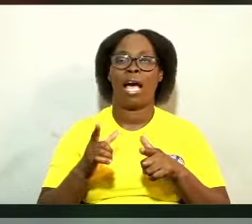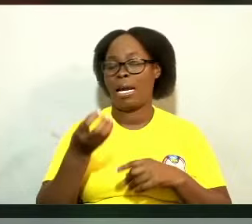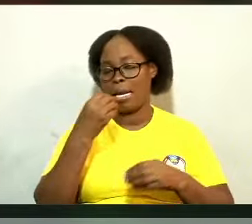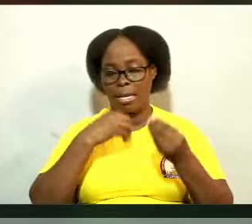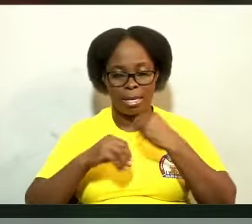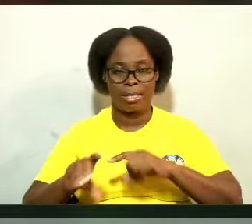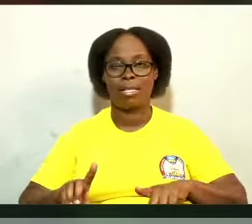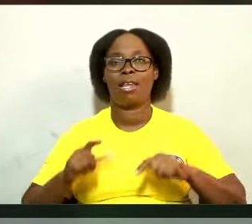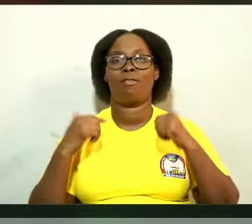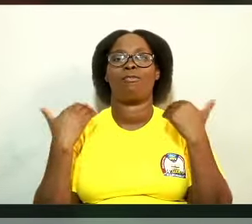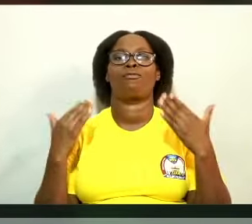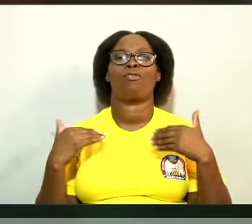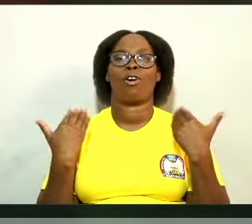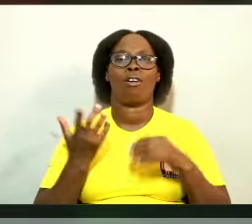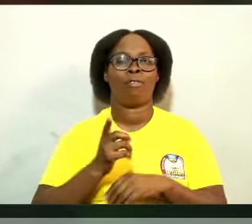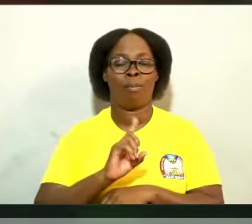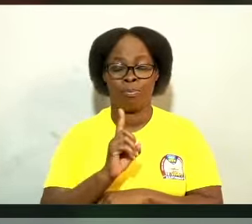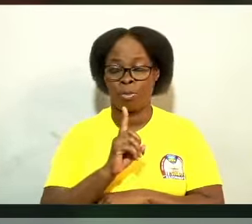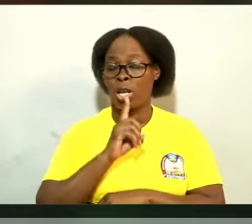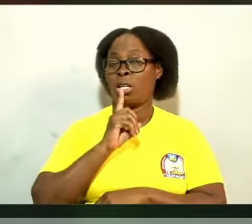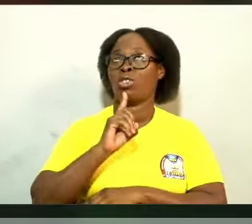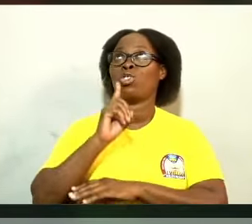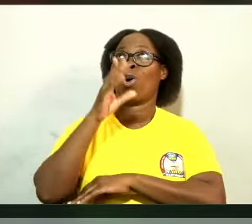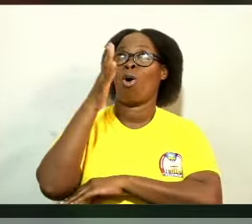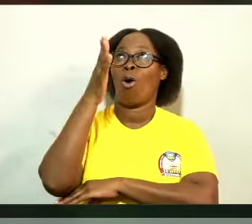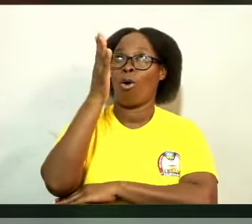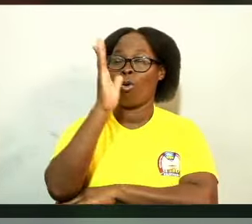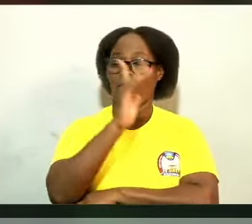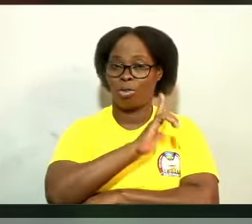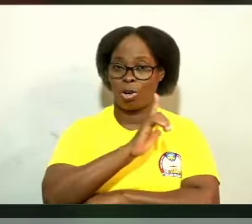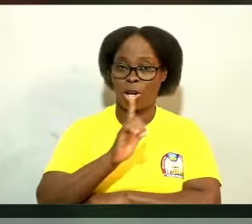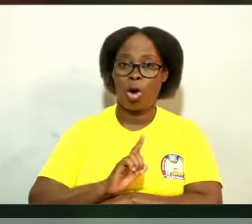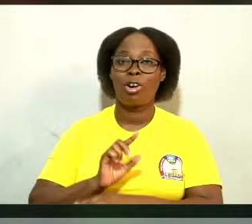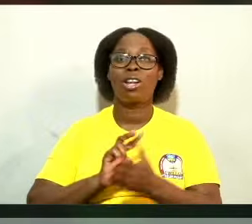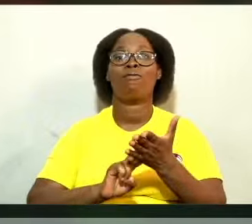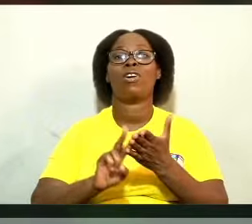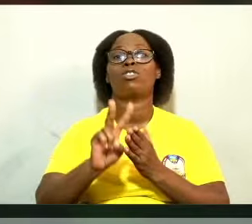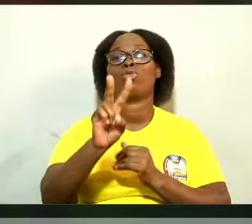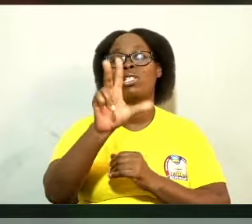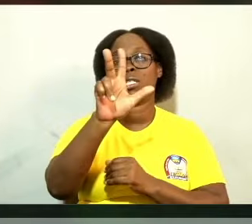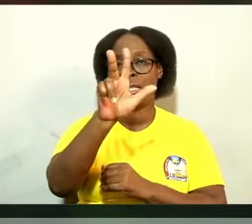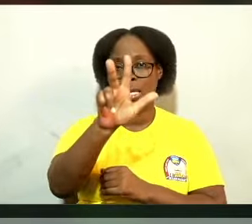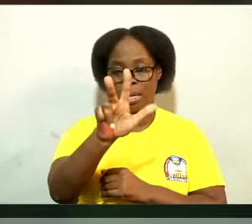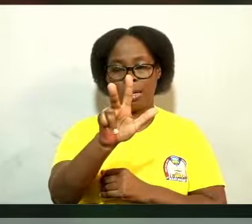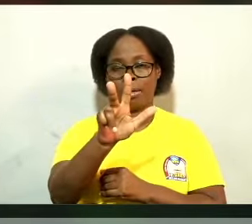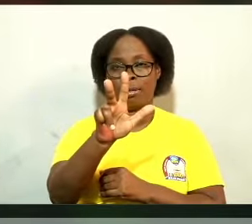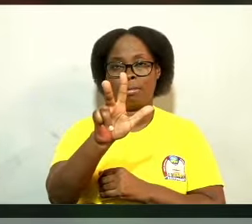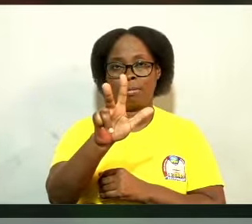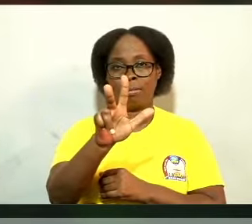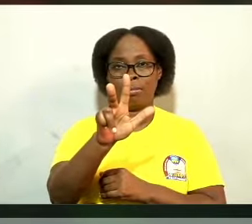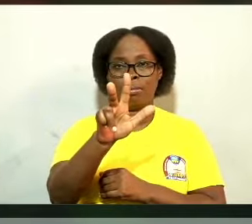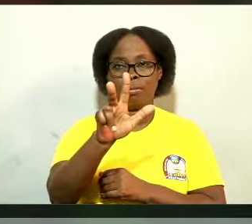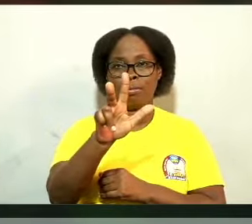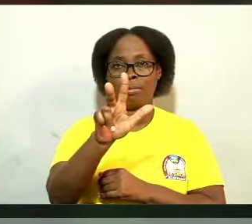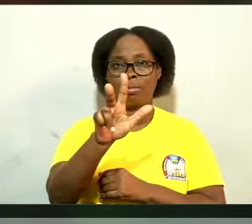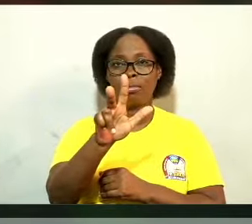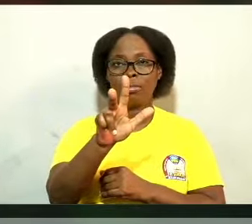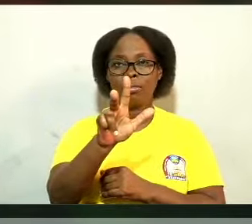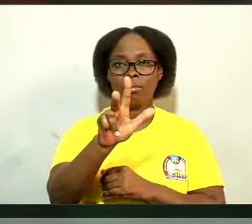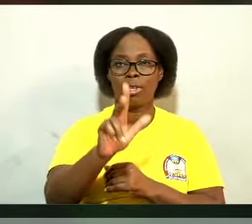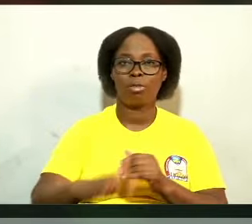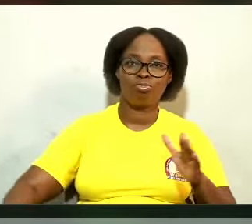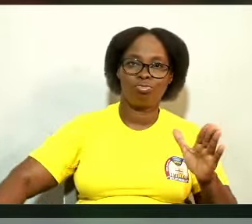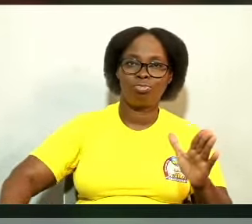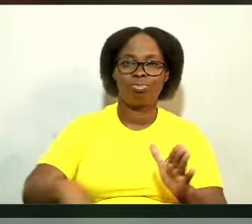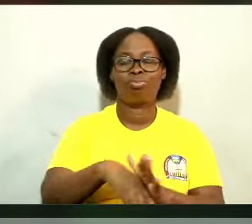milele. Kwa hiyo Bwana Mungu katika fungu la 23 akamtoa katika bustani ya